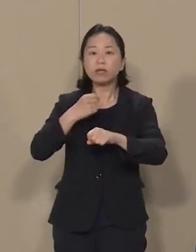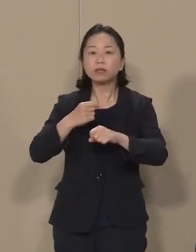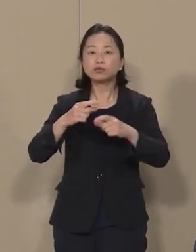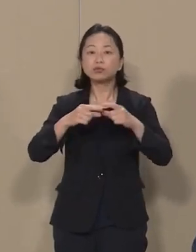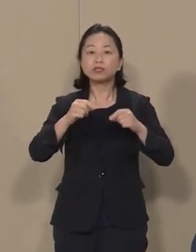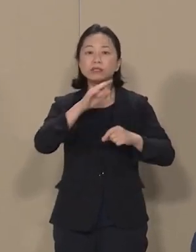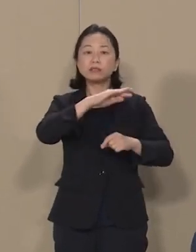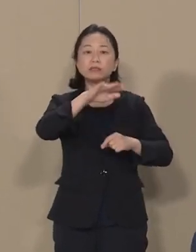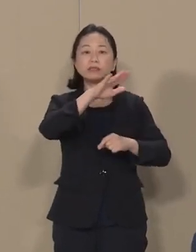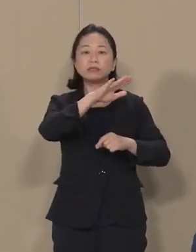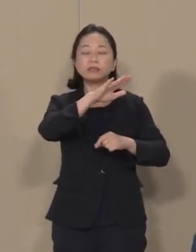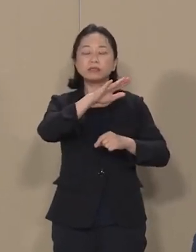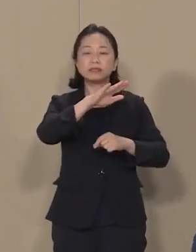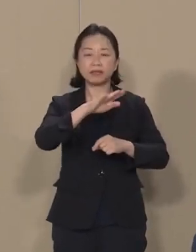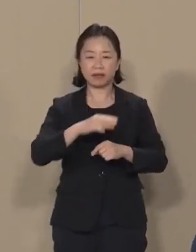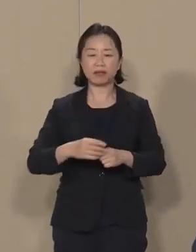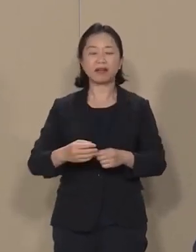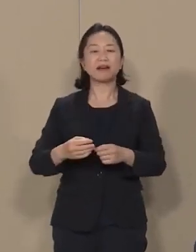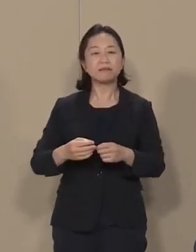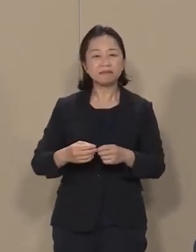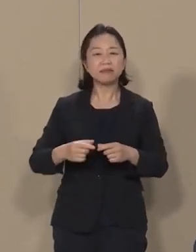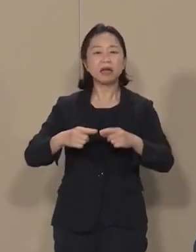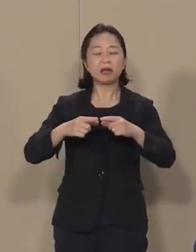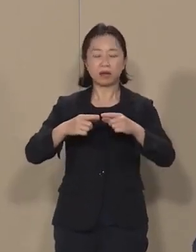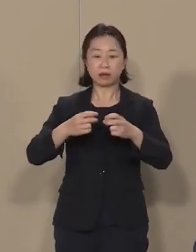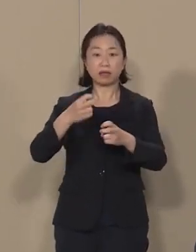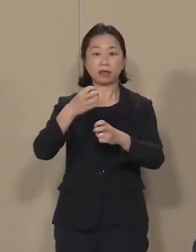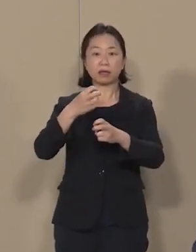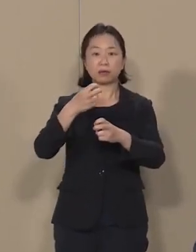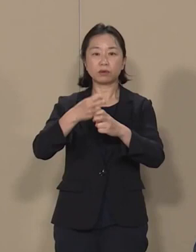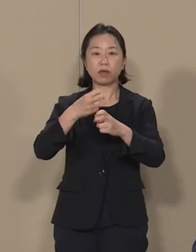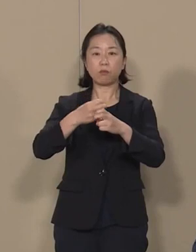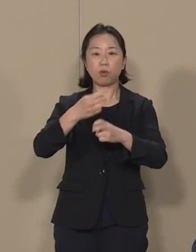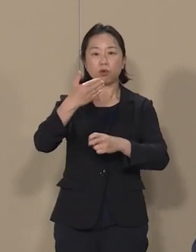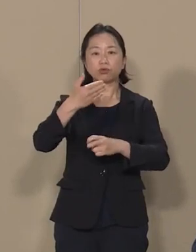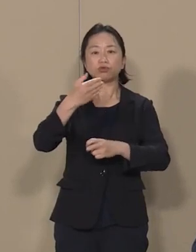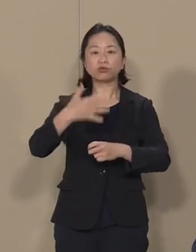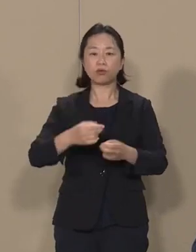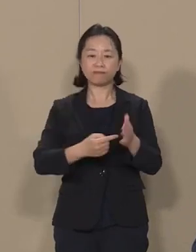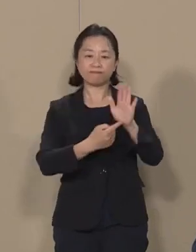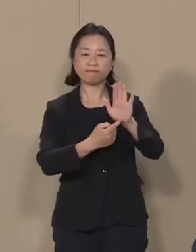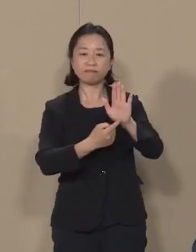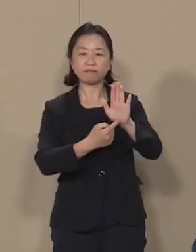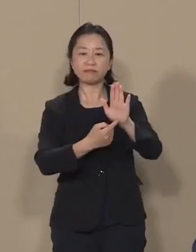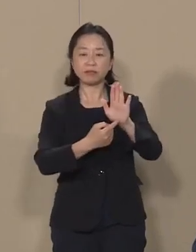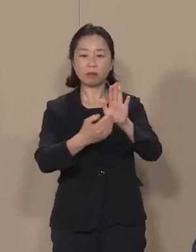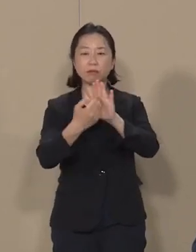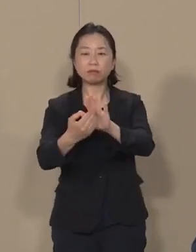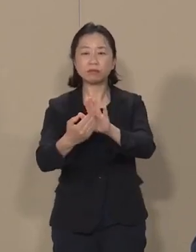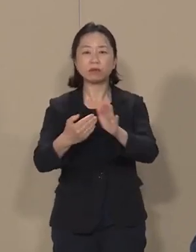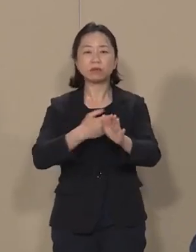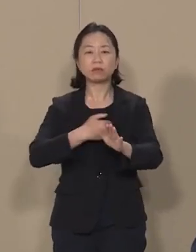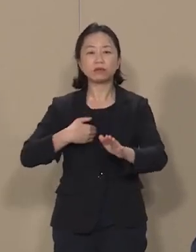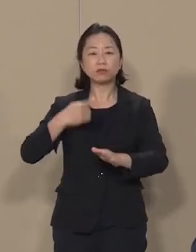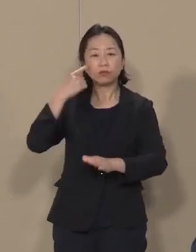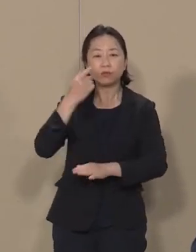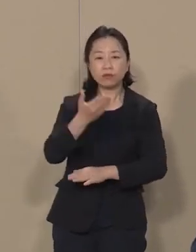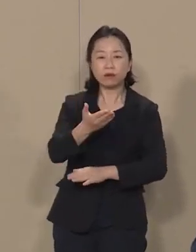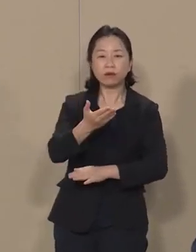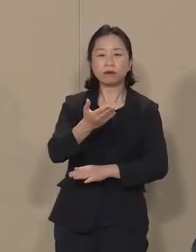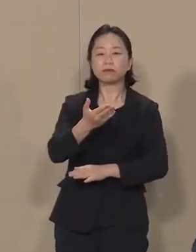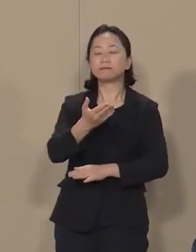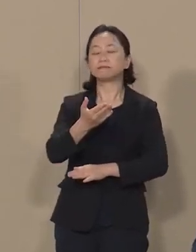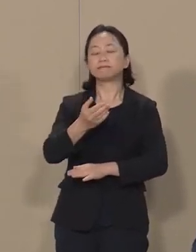あたかも水戸黄門の印籠のようにひれ伏すと本気で本気で思っていますかそんなことがあるわけないじゃないです